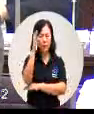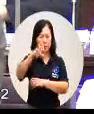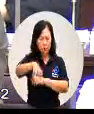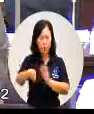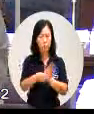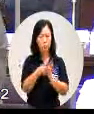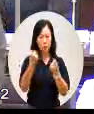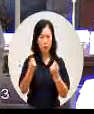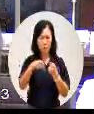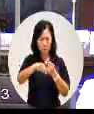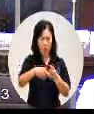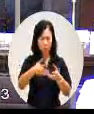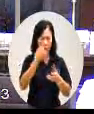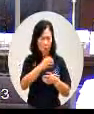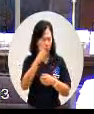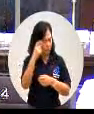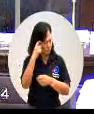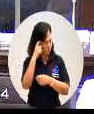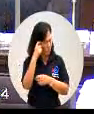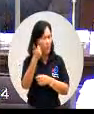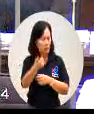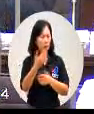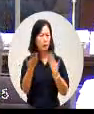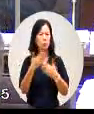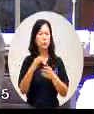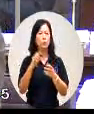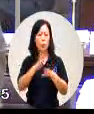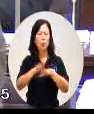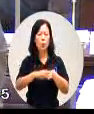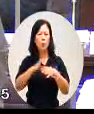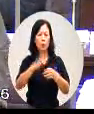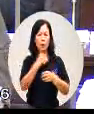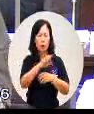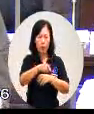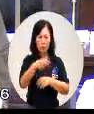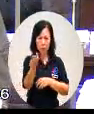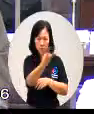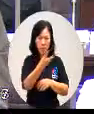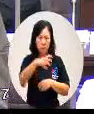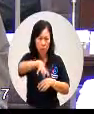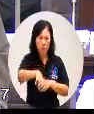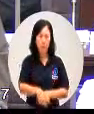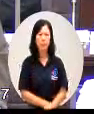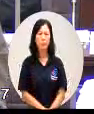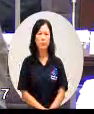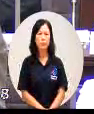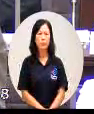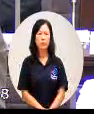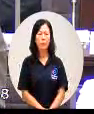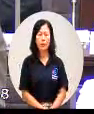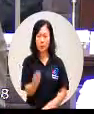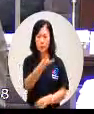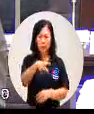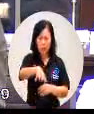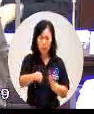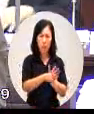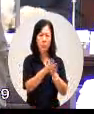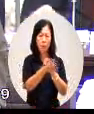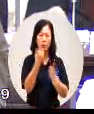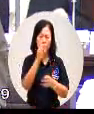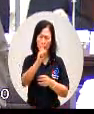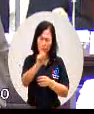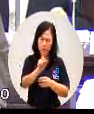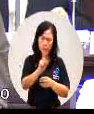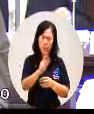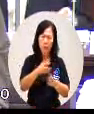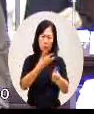分好好来思考。啊，金城园中港，吼、哦，包括这个土库这个所在，要安怎